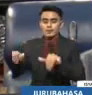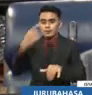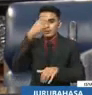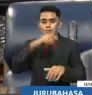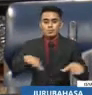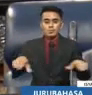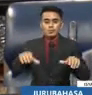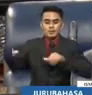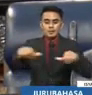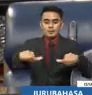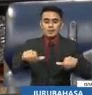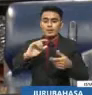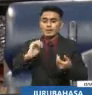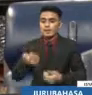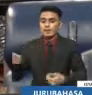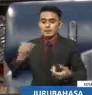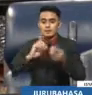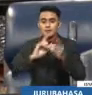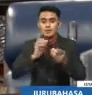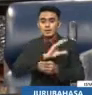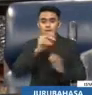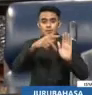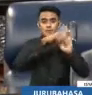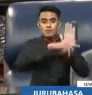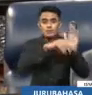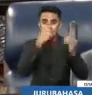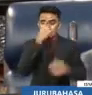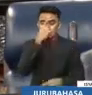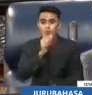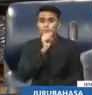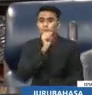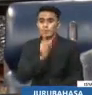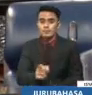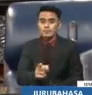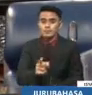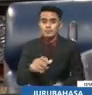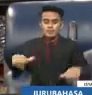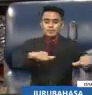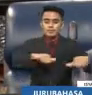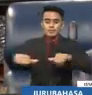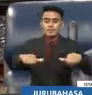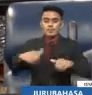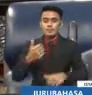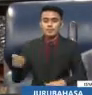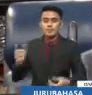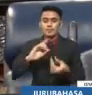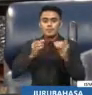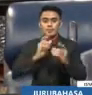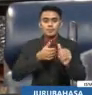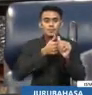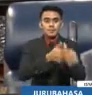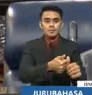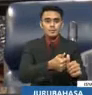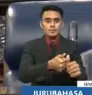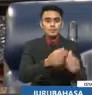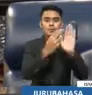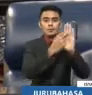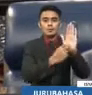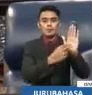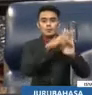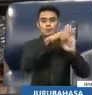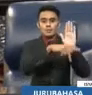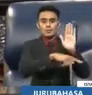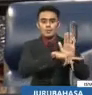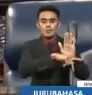untuk aktivitias lebih detail dan pengaturan ini dipetik untuk memastikan activity atau digital mematuhi undang-undang